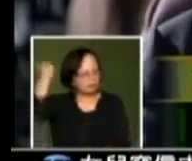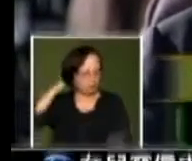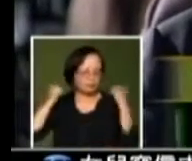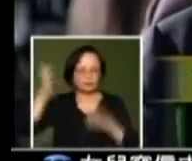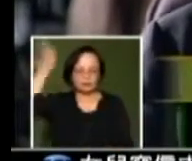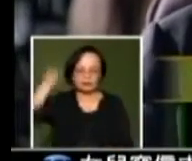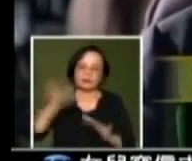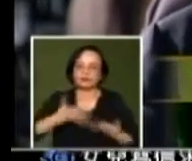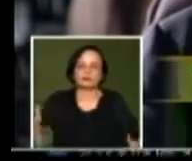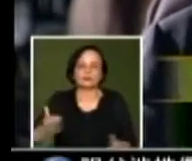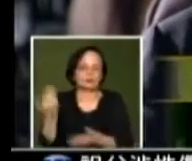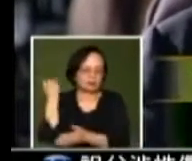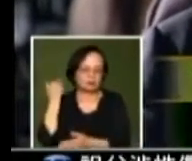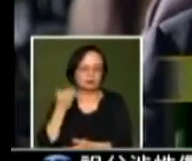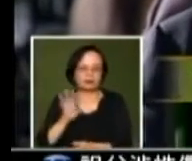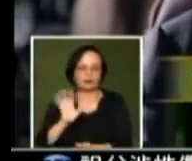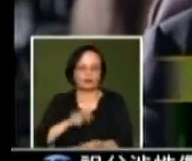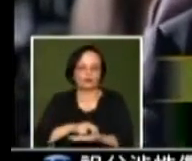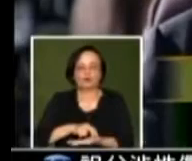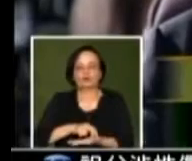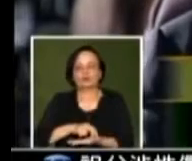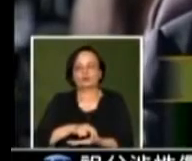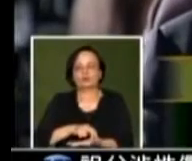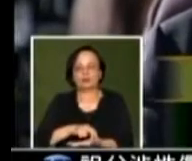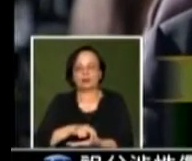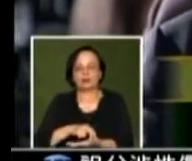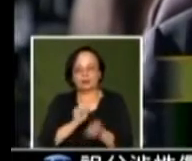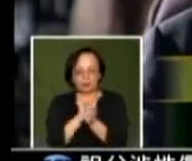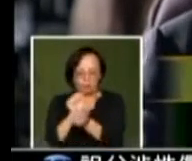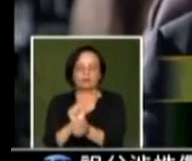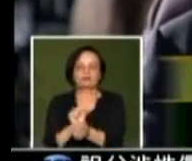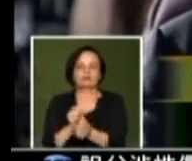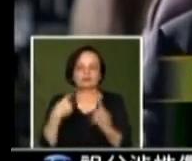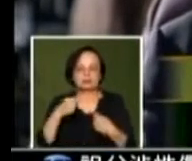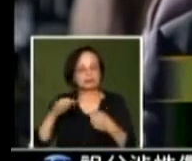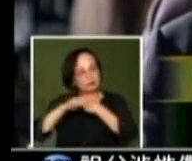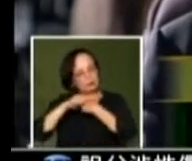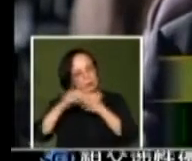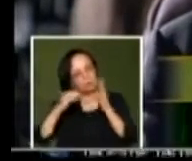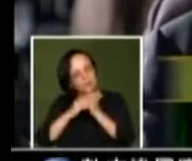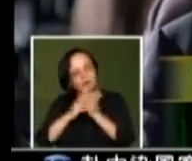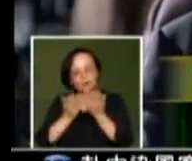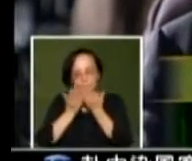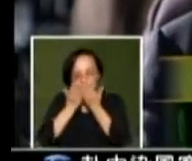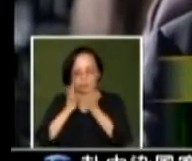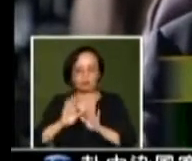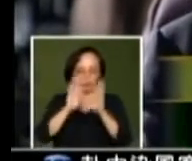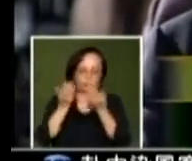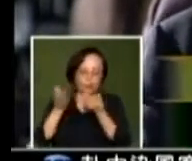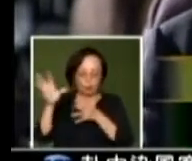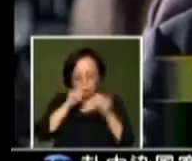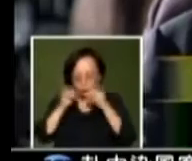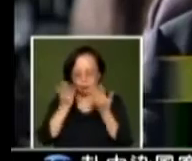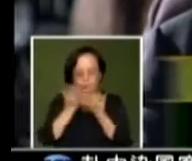冲撞体制，把坐牢当作是到研究所进修，最后才能够带领我们台湾造就民主政治的